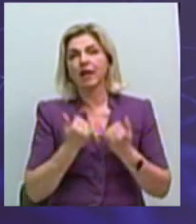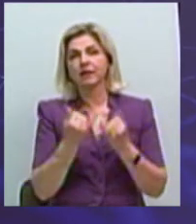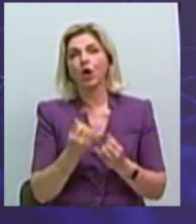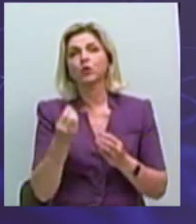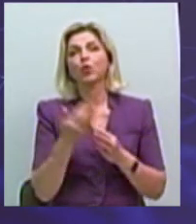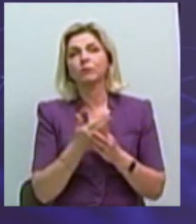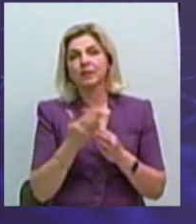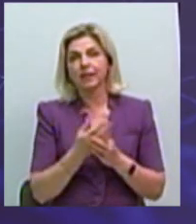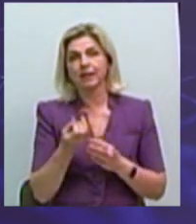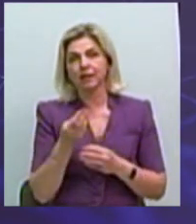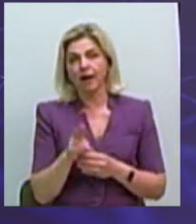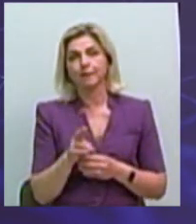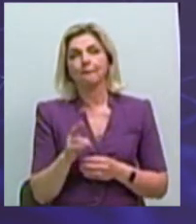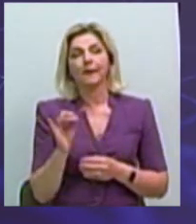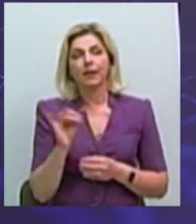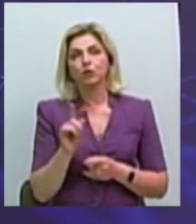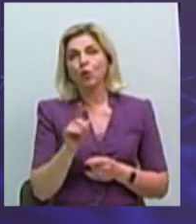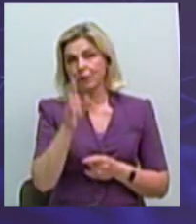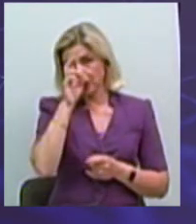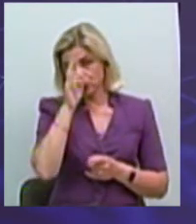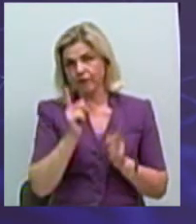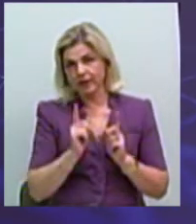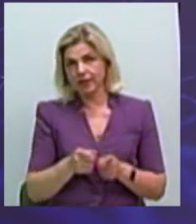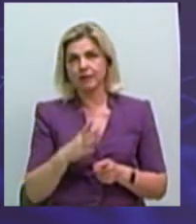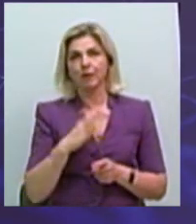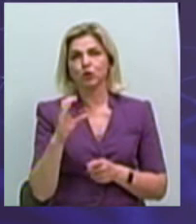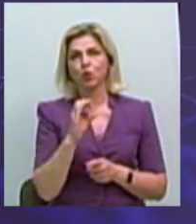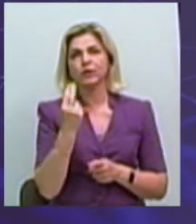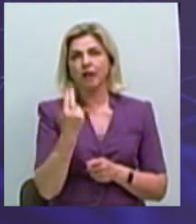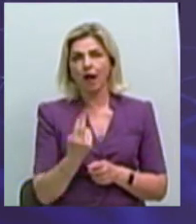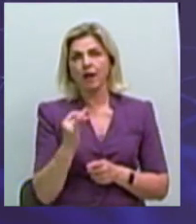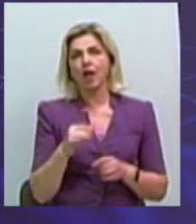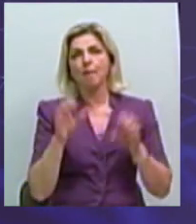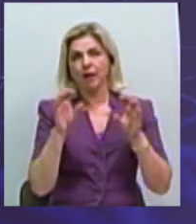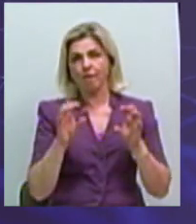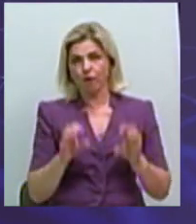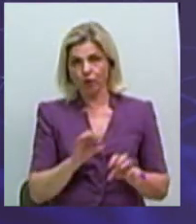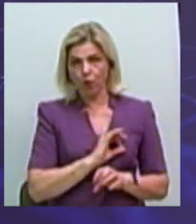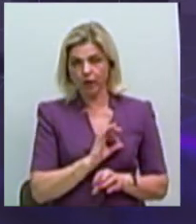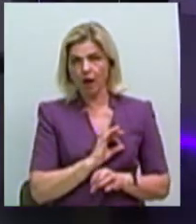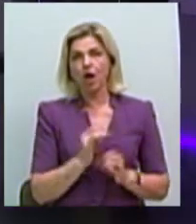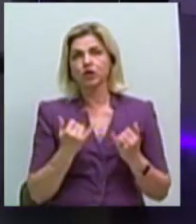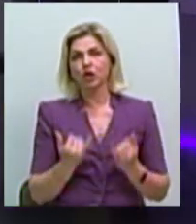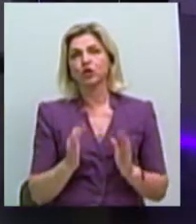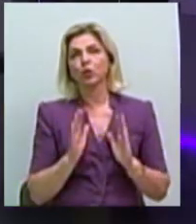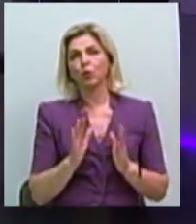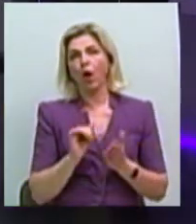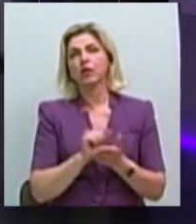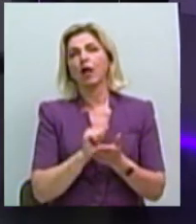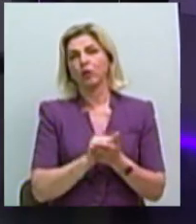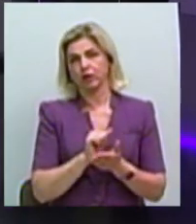захищеним верствам населення, щоб держава дійсно була соціально і правовою, тому що на даний етап це тільки декларативні